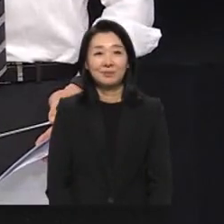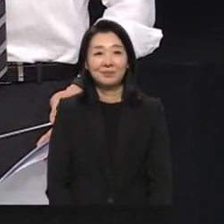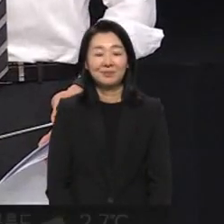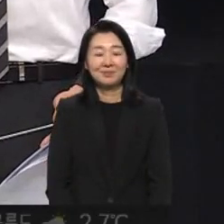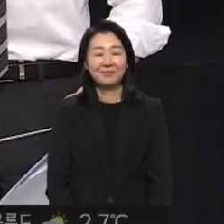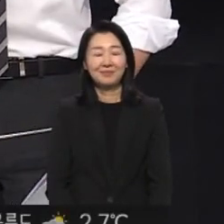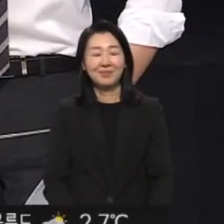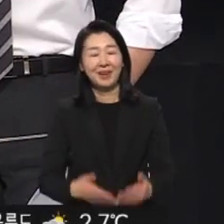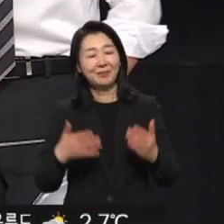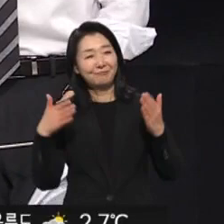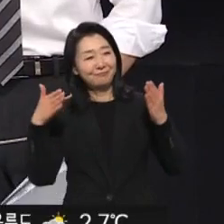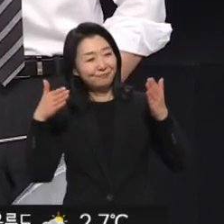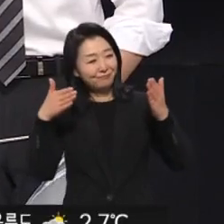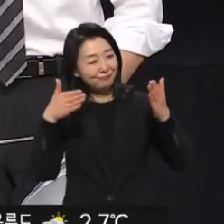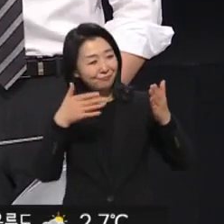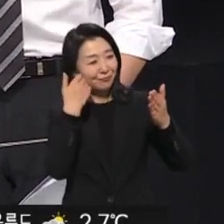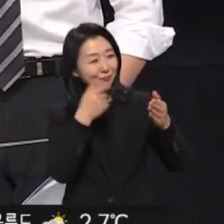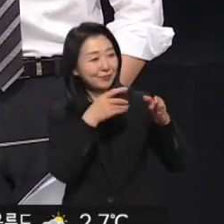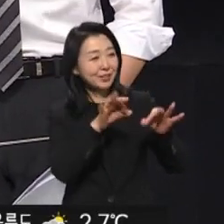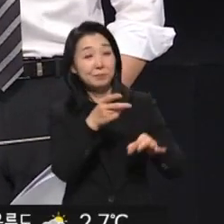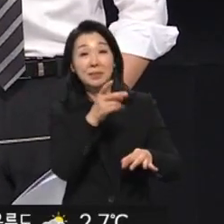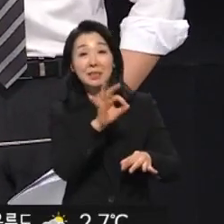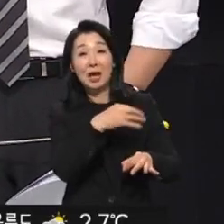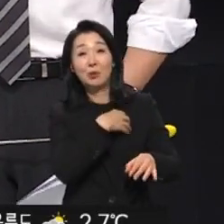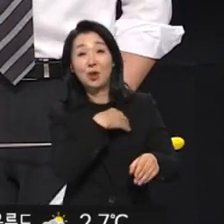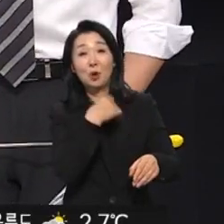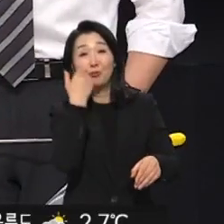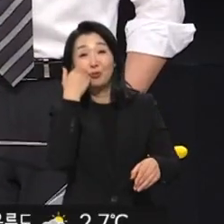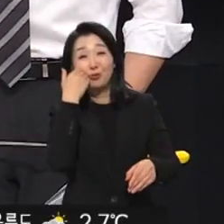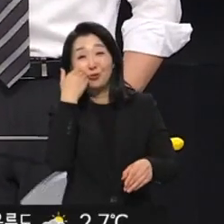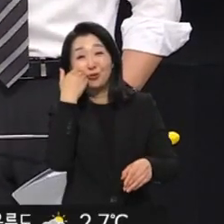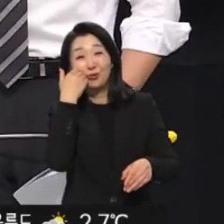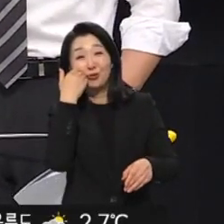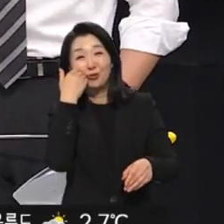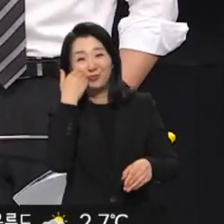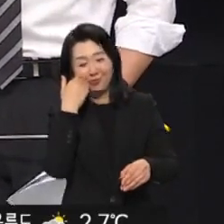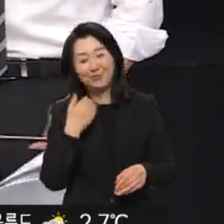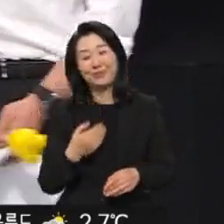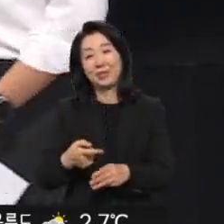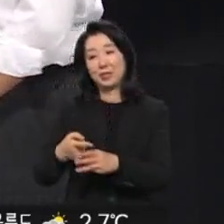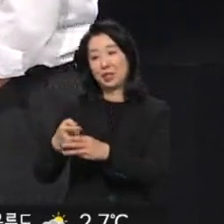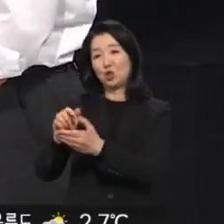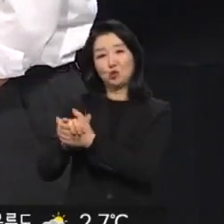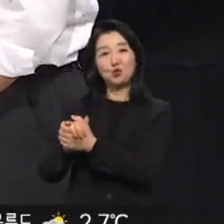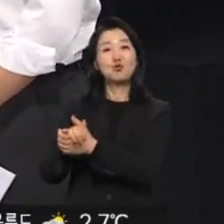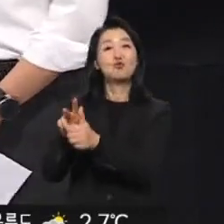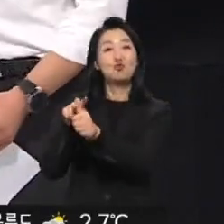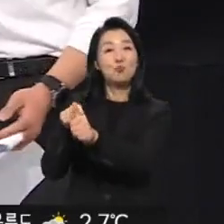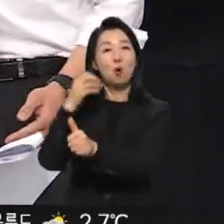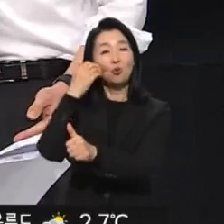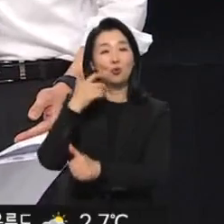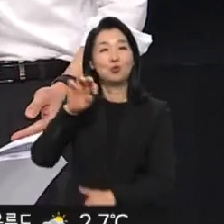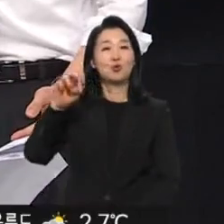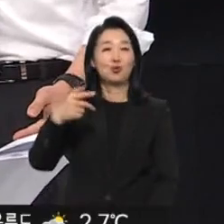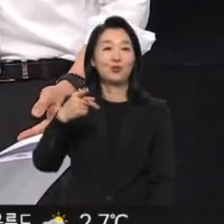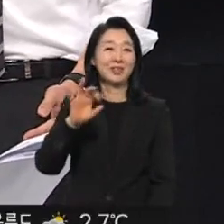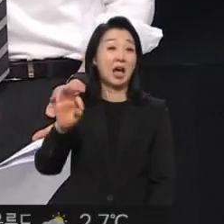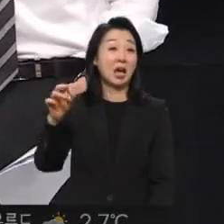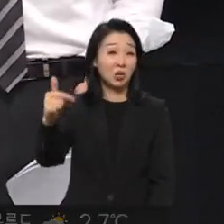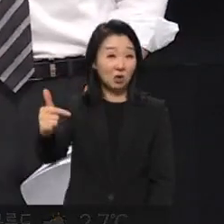스포트라이트를 받고 있는 김장연대의 위기감을 느끼고 있는 주자가 있죠. 또 다른 친윤 후보인 윤상현